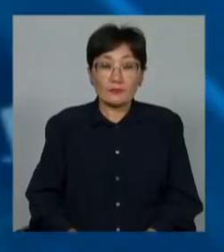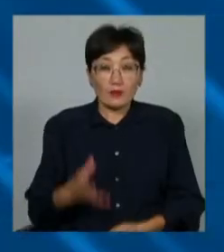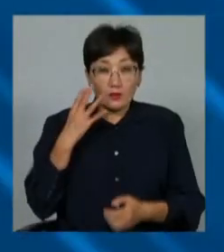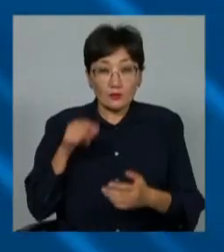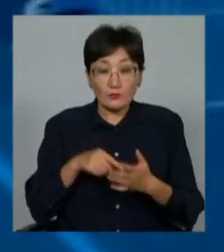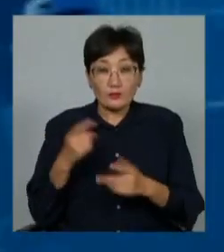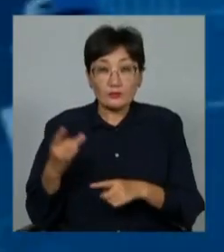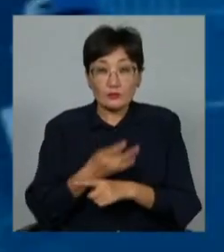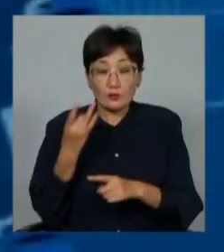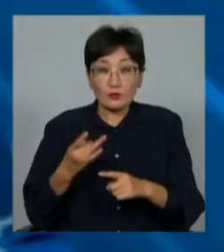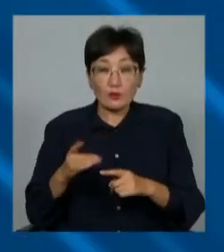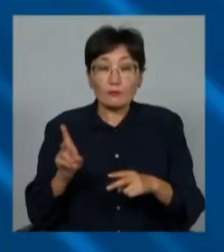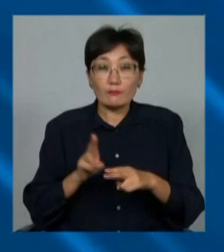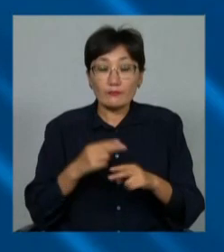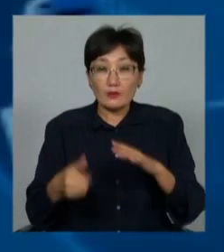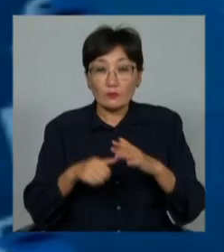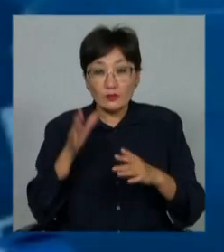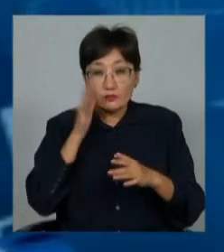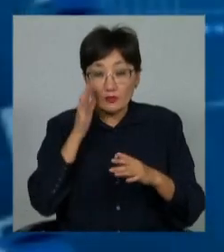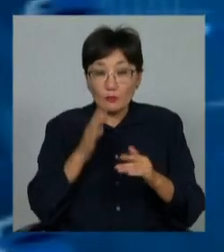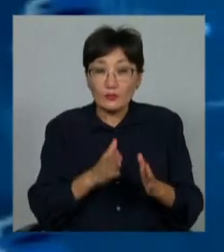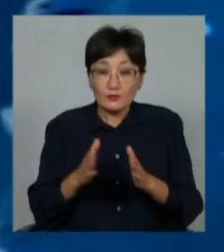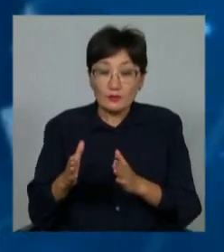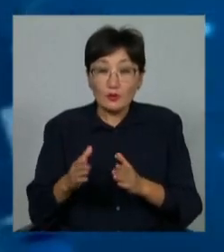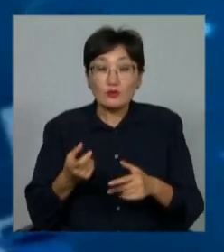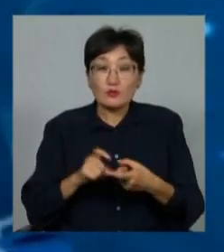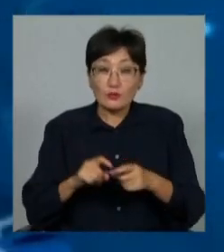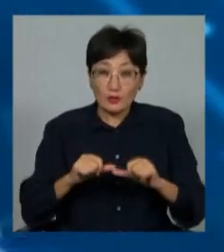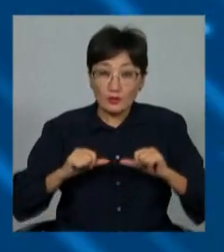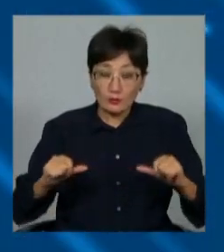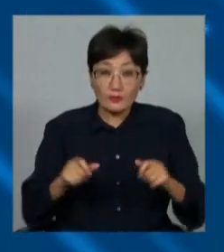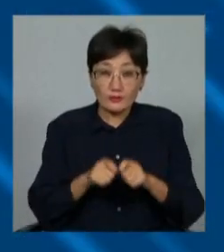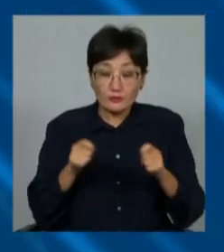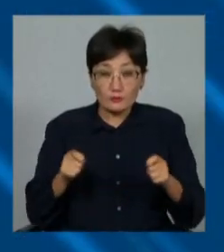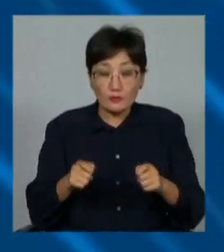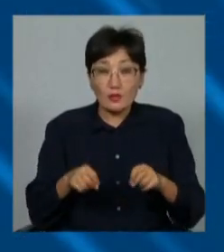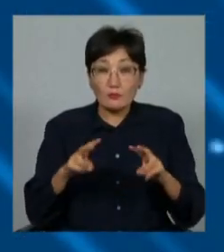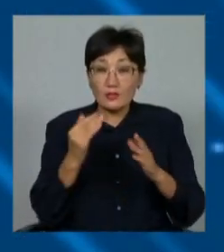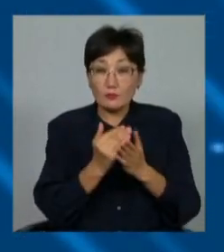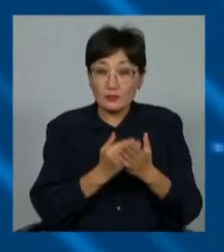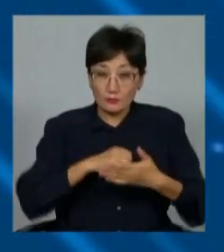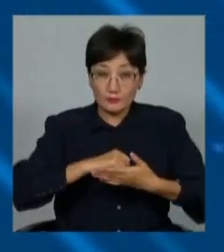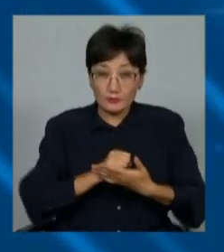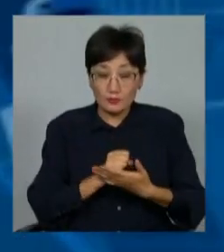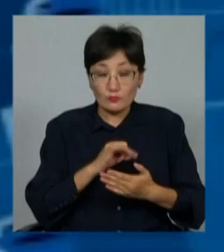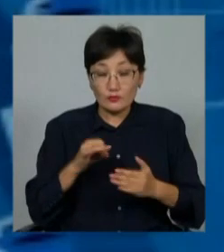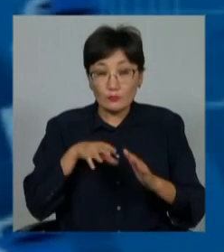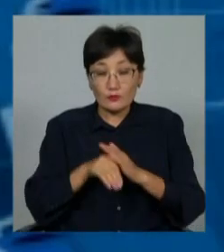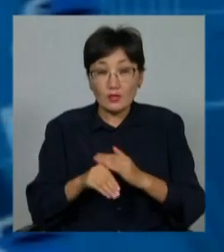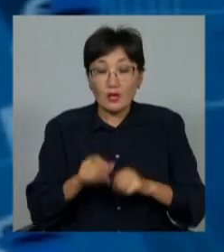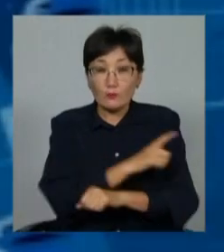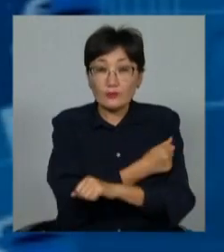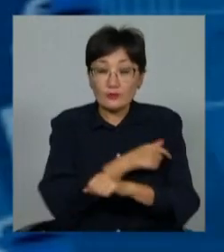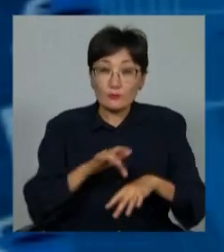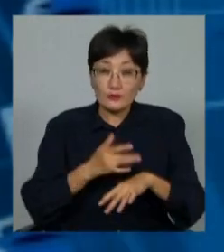Алматыда алғаш рет үйсіз жануарларды ізгілікпен реттеу жөніндегі комиссия құрылды. Оның активі арнайы бағдарлама бекіткен. Соның аясында